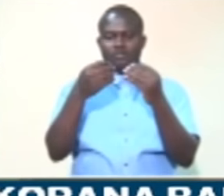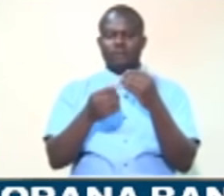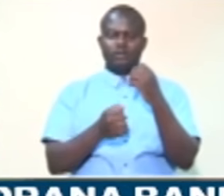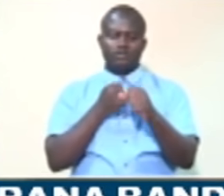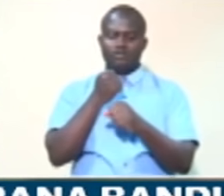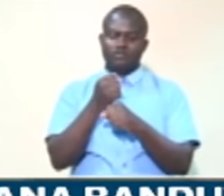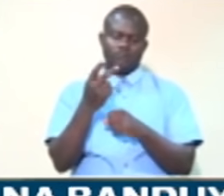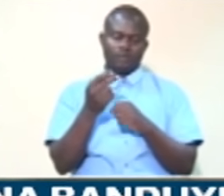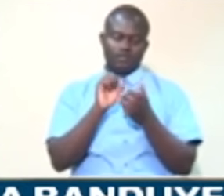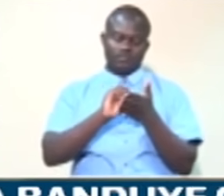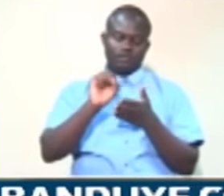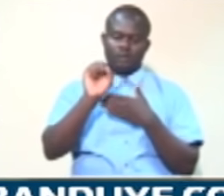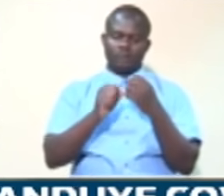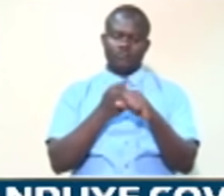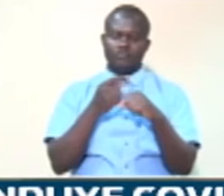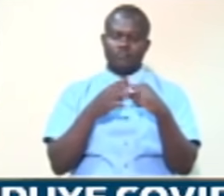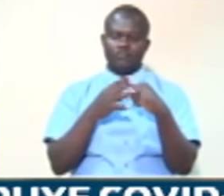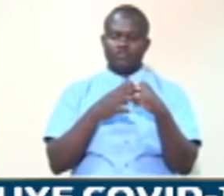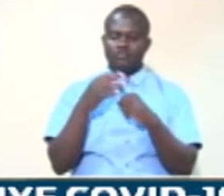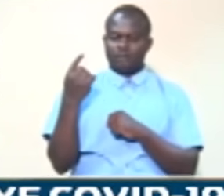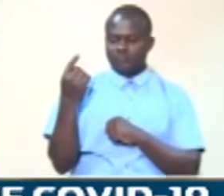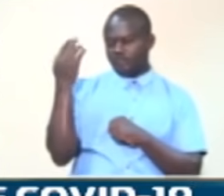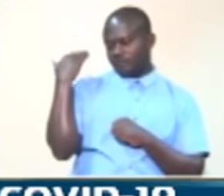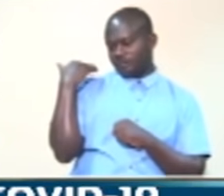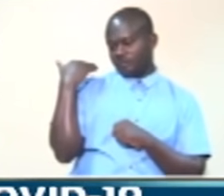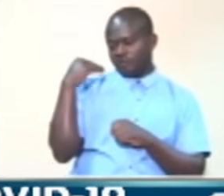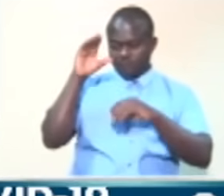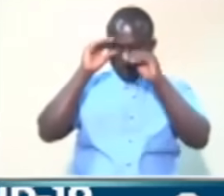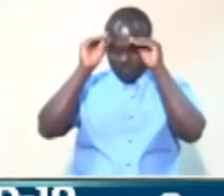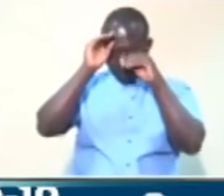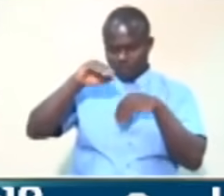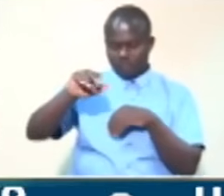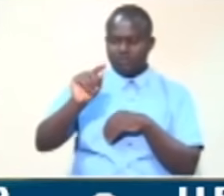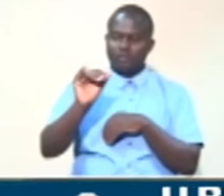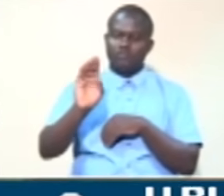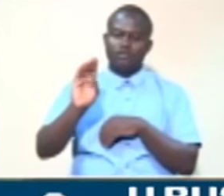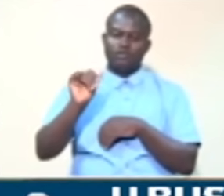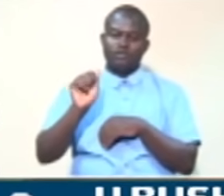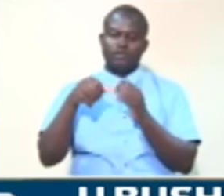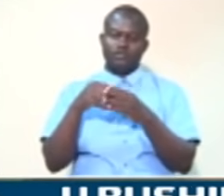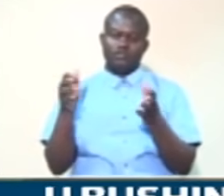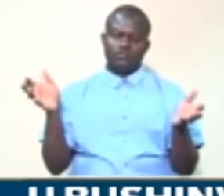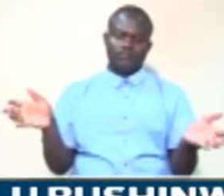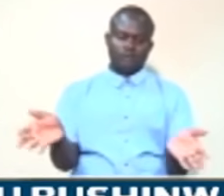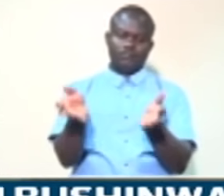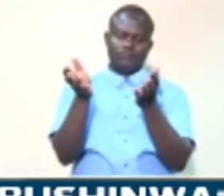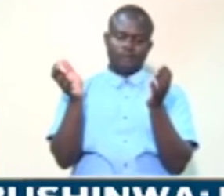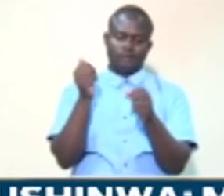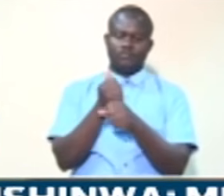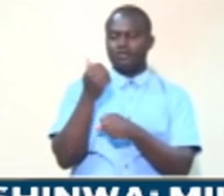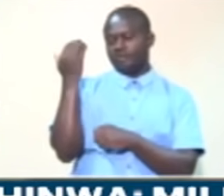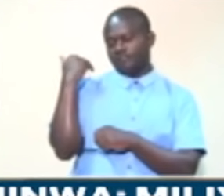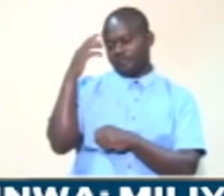secondaire, ari muri 91 nigaga ku Kibuye. Hanyuma mu bukangurambaga twagiye dukorerwa icyo